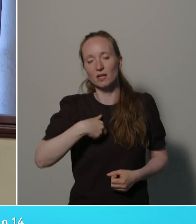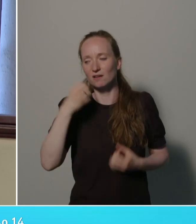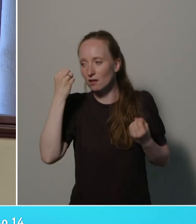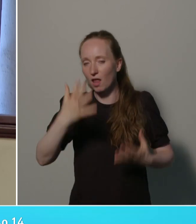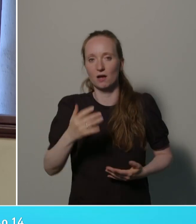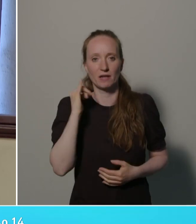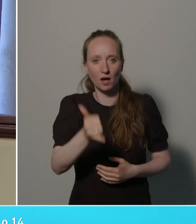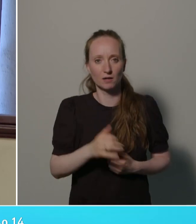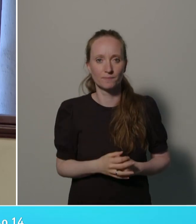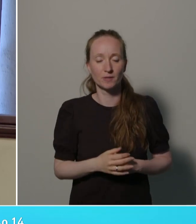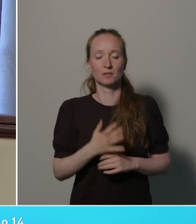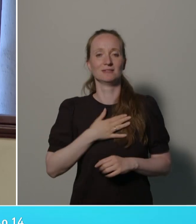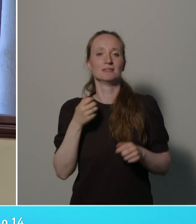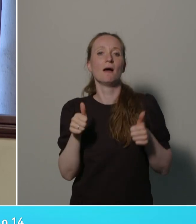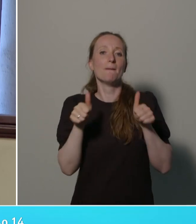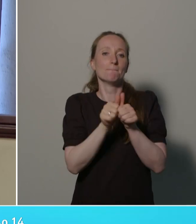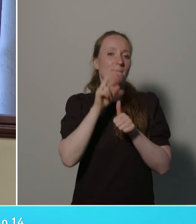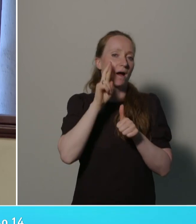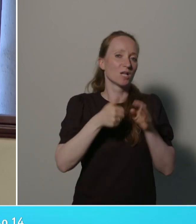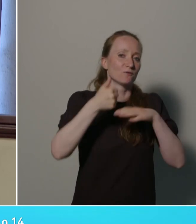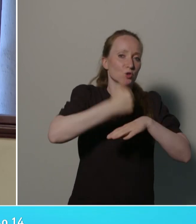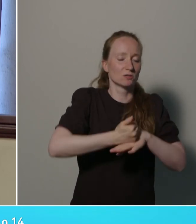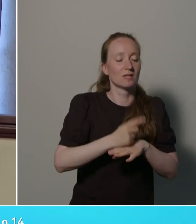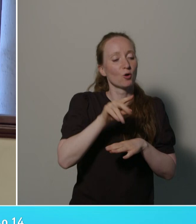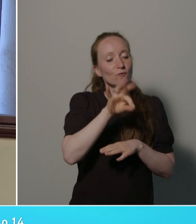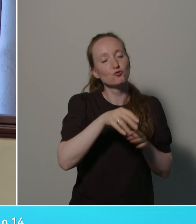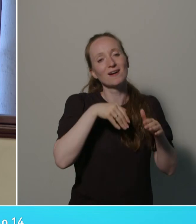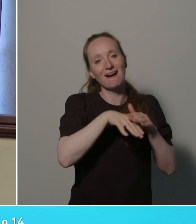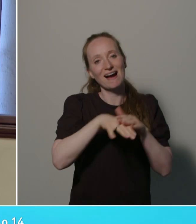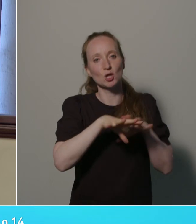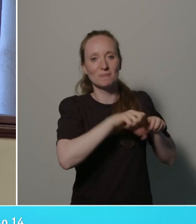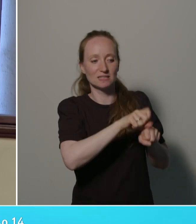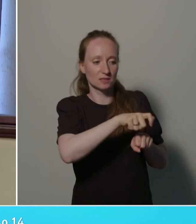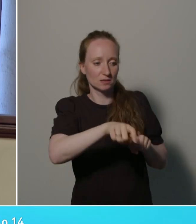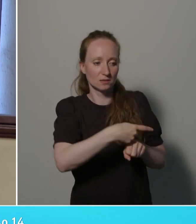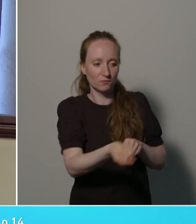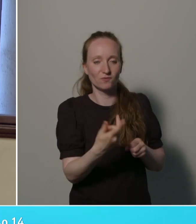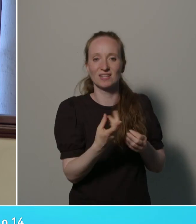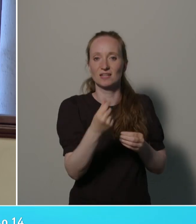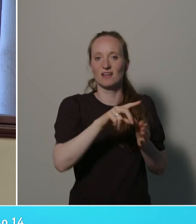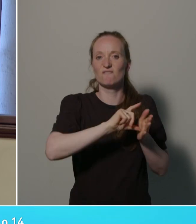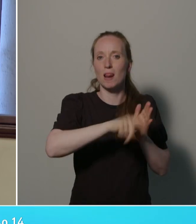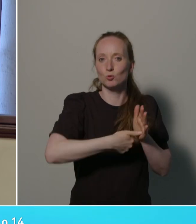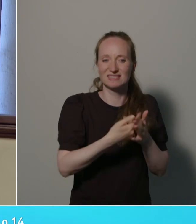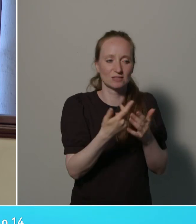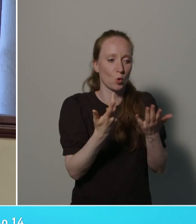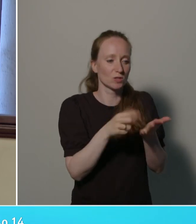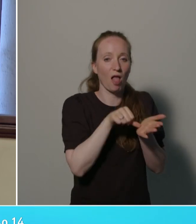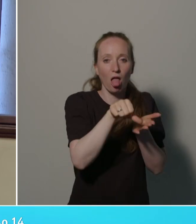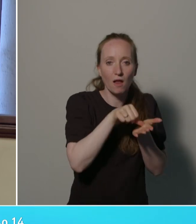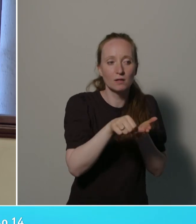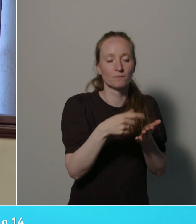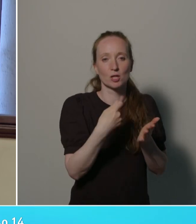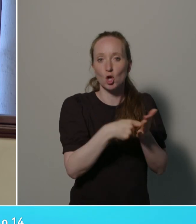in meiner Funktion als Beiratsvorsitzender sagen, es gibt auch für die Garagenbesitzer keine Einbuße. Jener Wohn übernimmt alle Kosten des